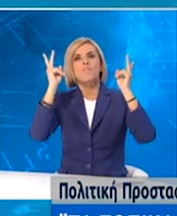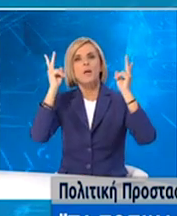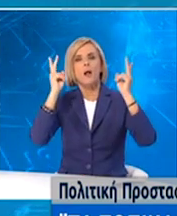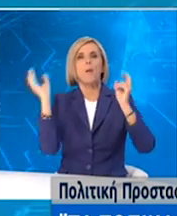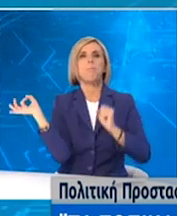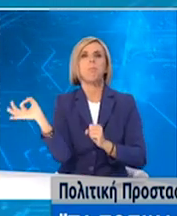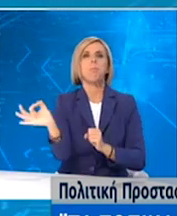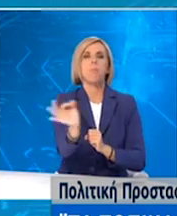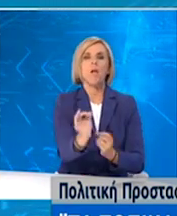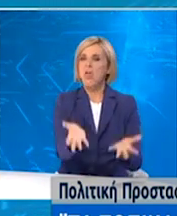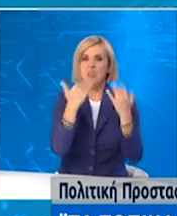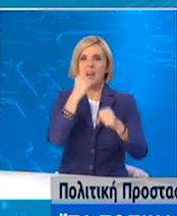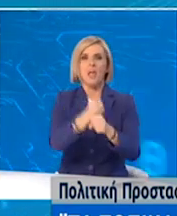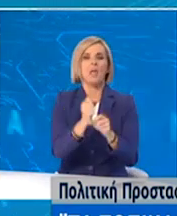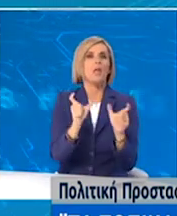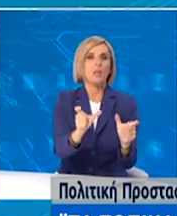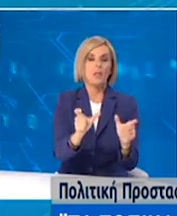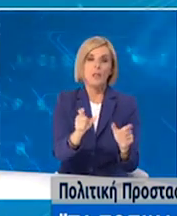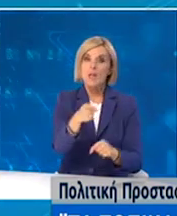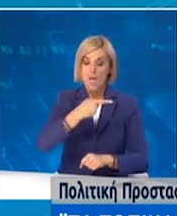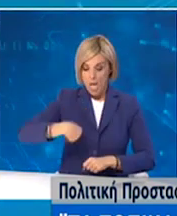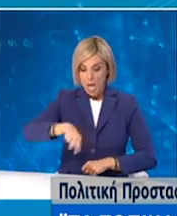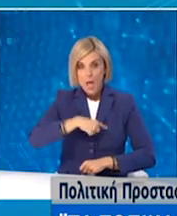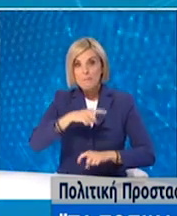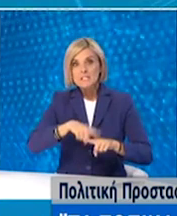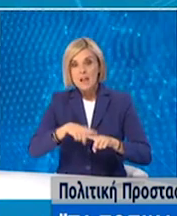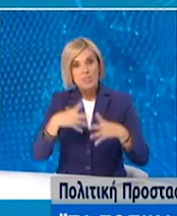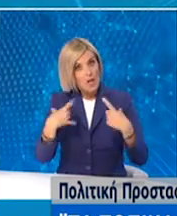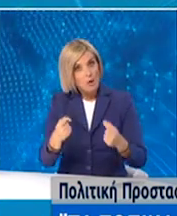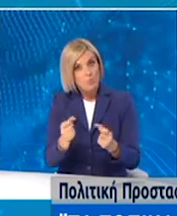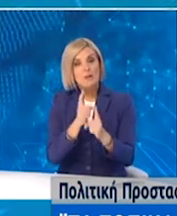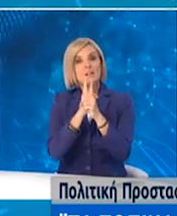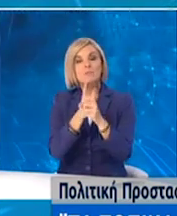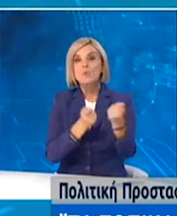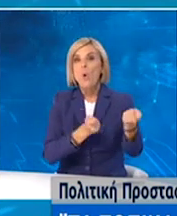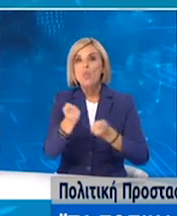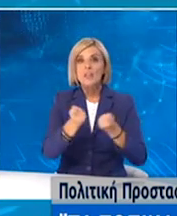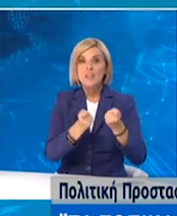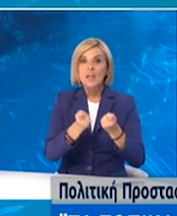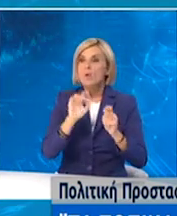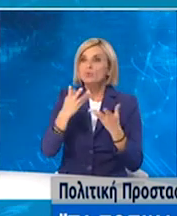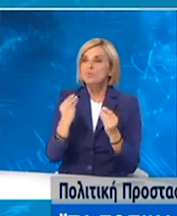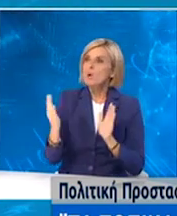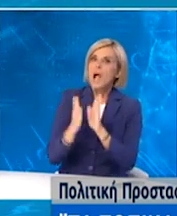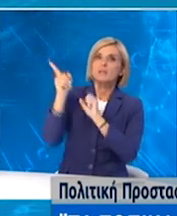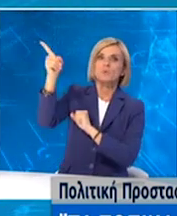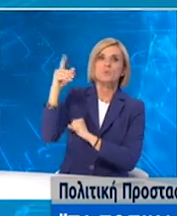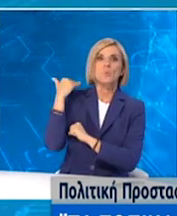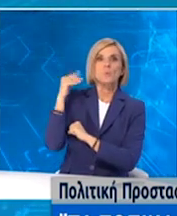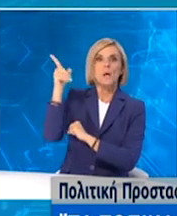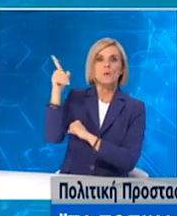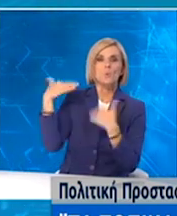πάρετε κάποια μέτρα ειδικά για τους ανθρώπους που έρχονται από τη Ρουμανία. Βέβαια, επεκτείνεται και στα υπόλοιπα Βαλκάνια, οπότε δεν ξέρω αν έχει νόημα. Πώς σας προβληματίζει τέλος πάντων